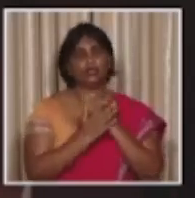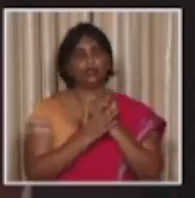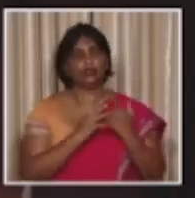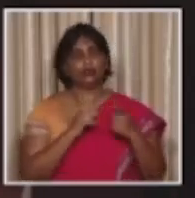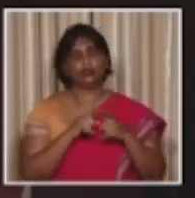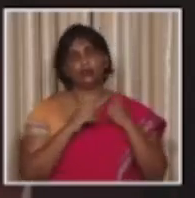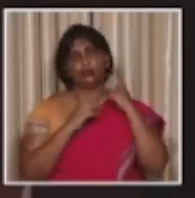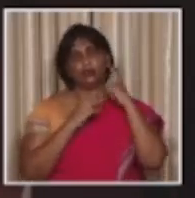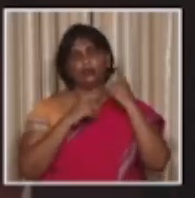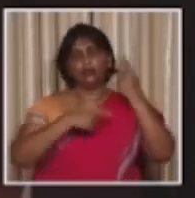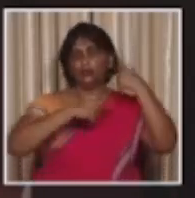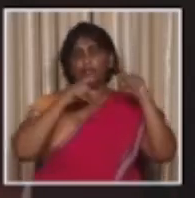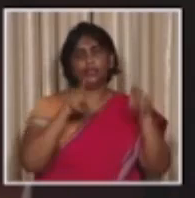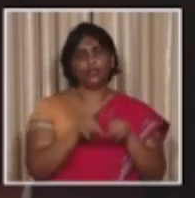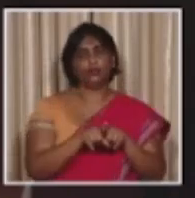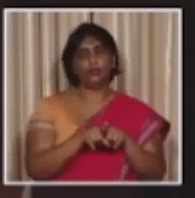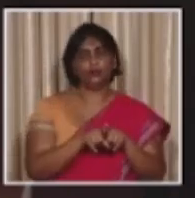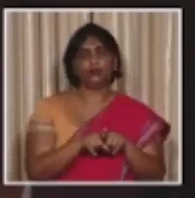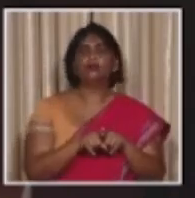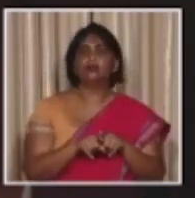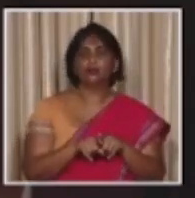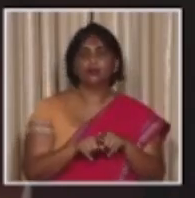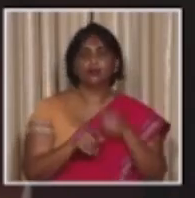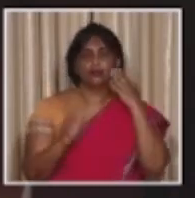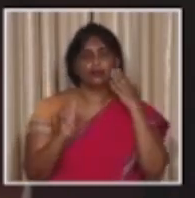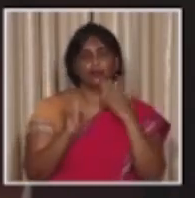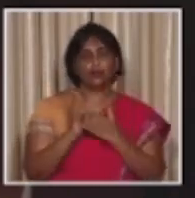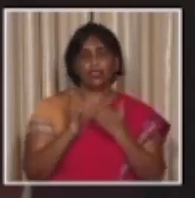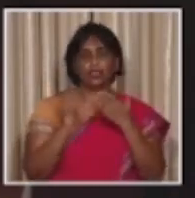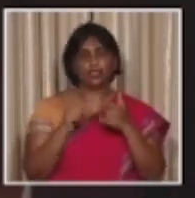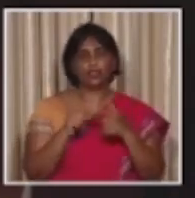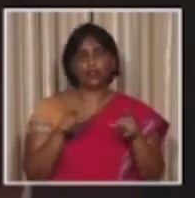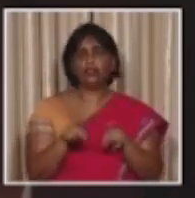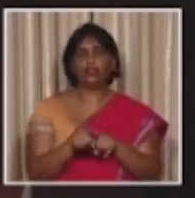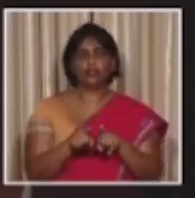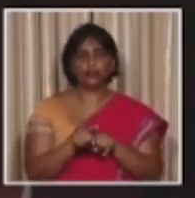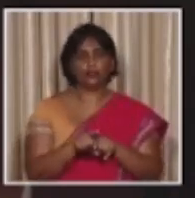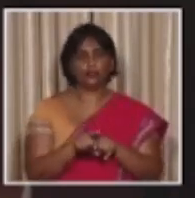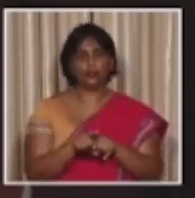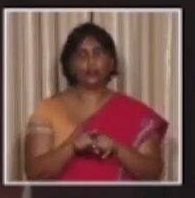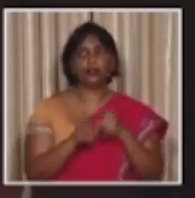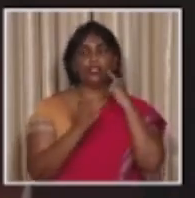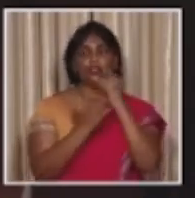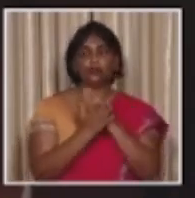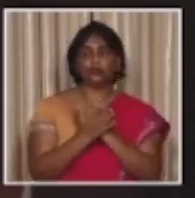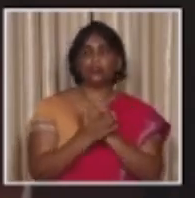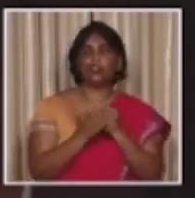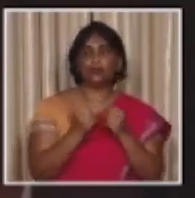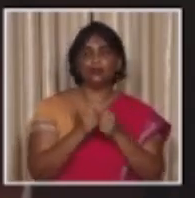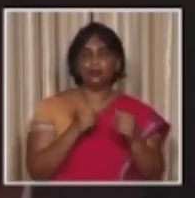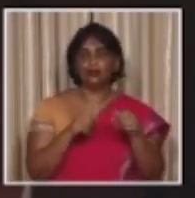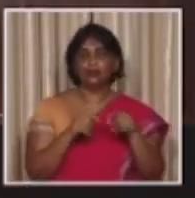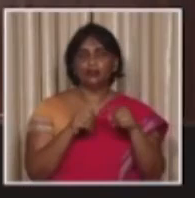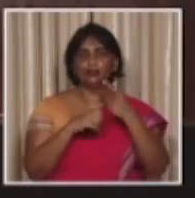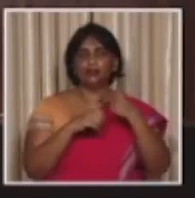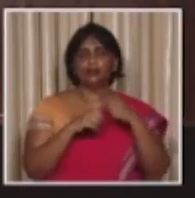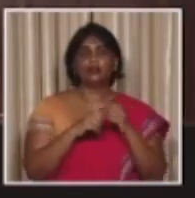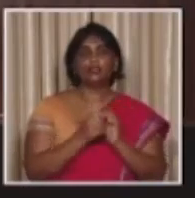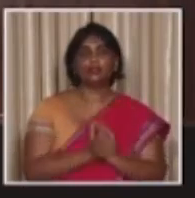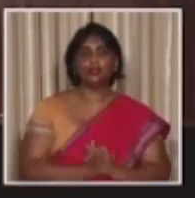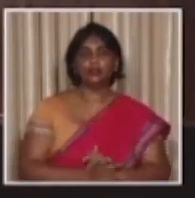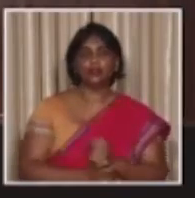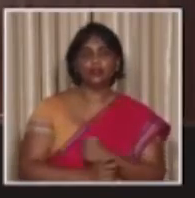කරලා මේකේ ඇති තතු මේ ගිවිසුම් පිළිබඳව රටට තොරතුරු ඉදිරිපත් කරන්න කියලා මම ඉල්ලීමක් කරනවා. ස්තුතියි.